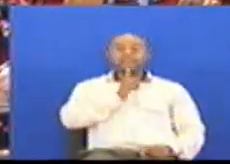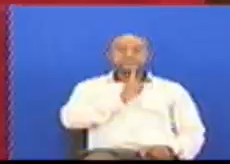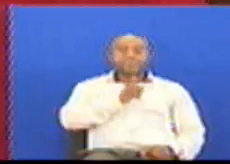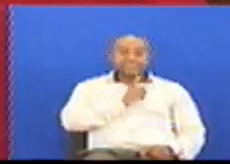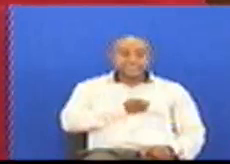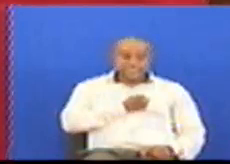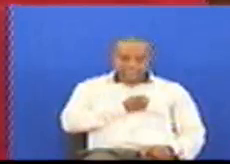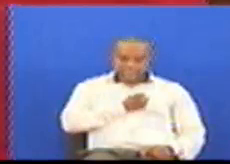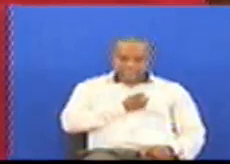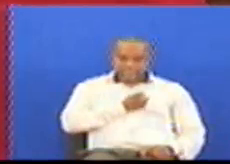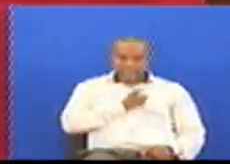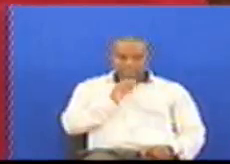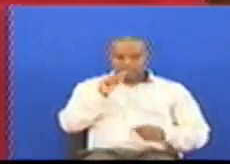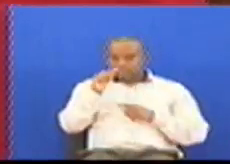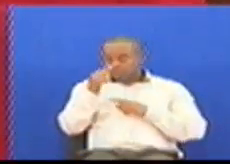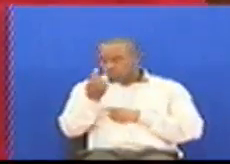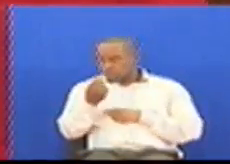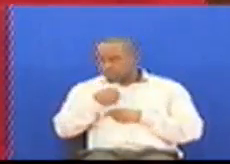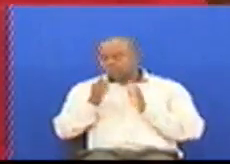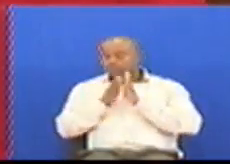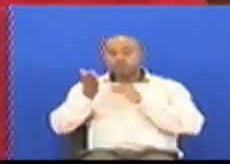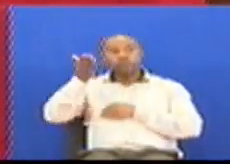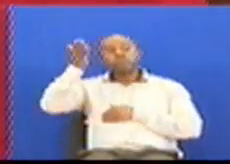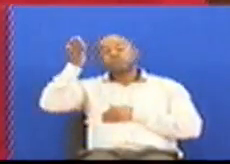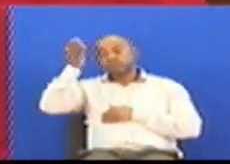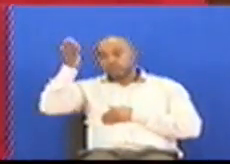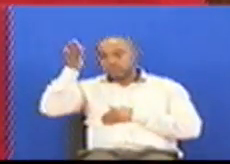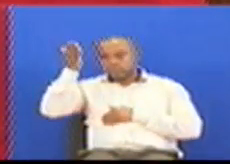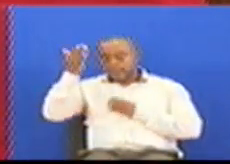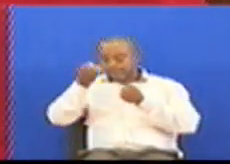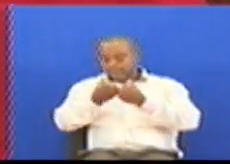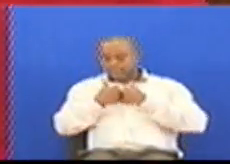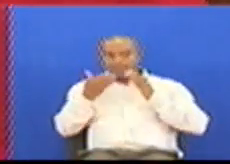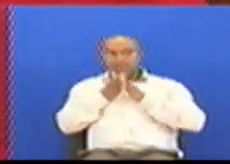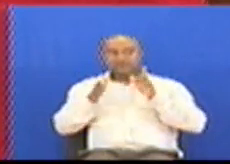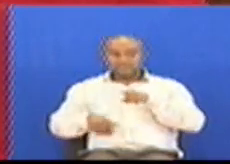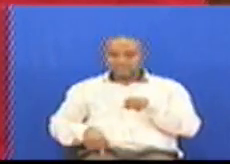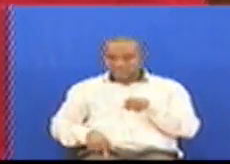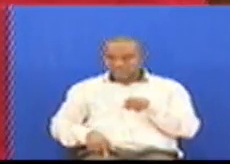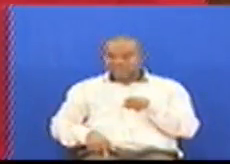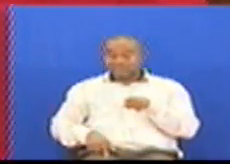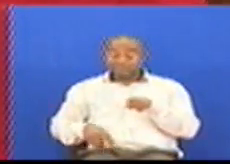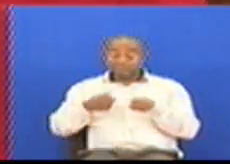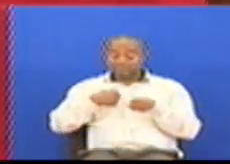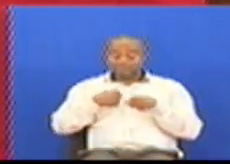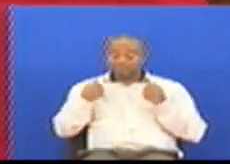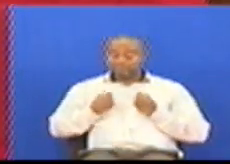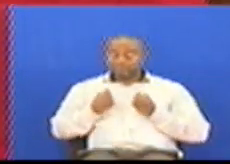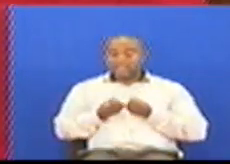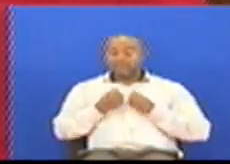Kwanza kabisa Mheshimiwa Naibu Speaker, nimshukuru sana Mwenyezi Mungu kwa kunipa fursa hii, lakini zaidi kwa kunipa uhai.